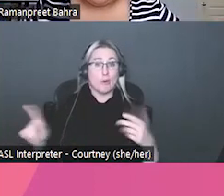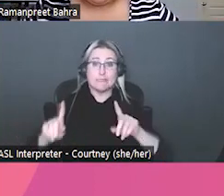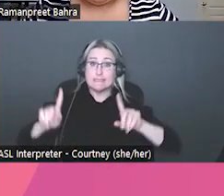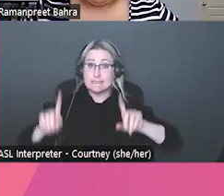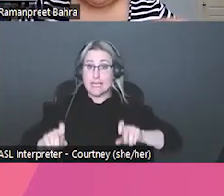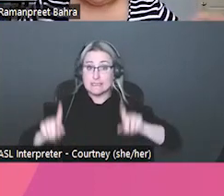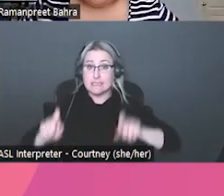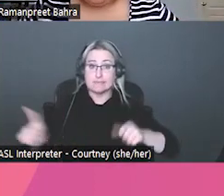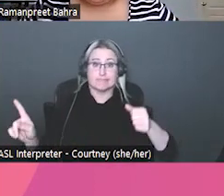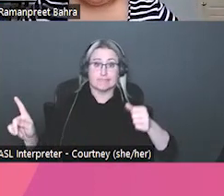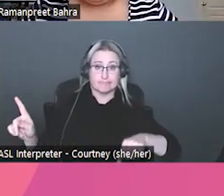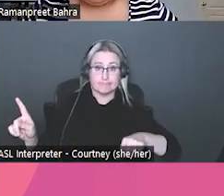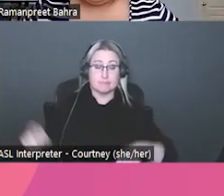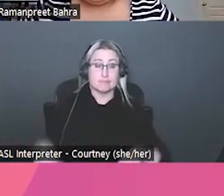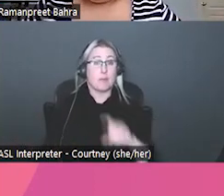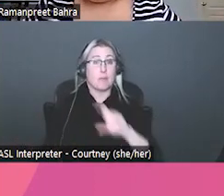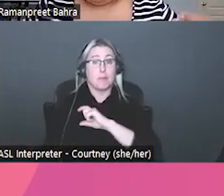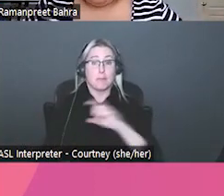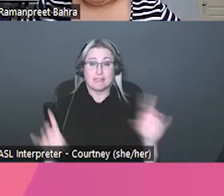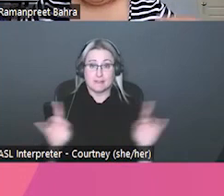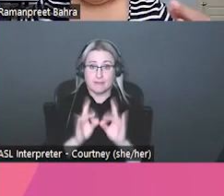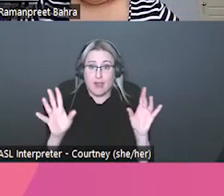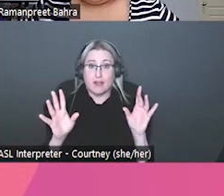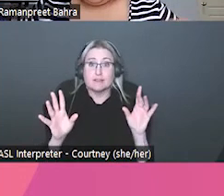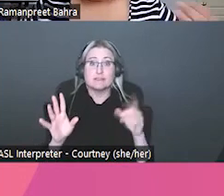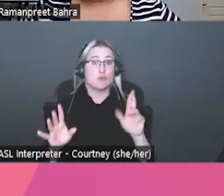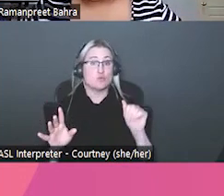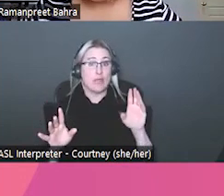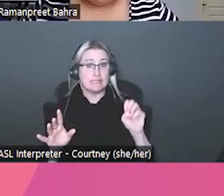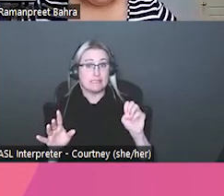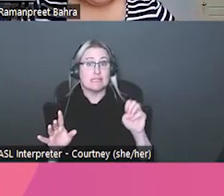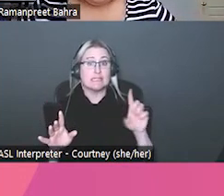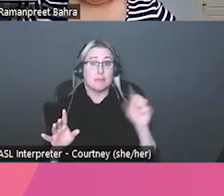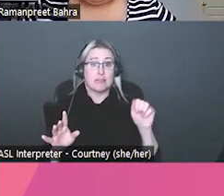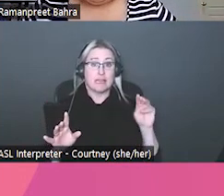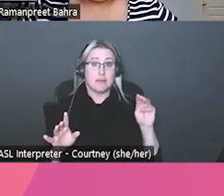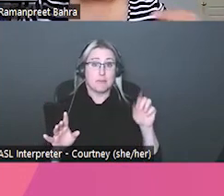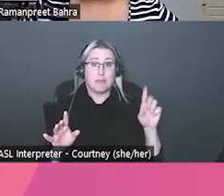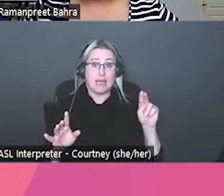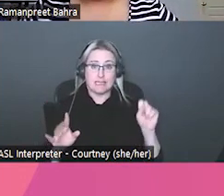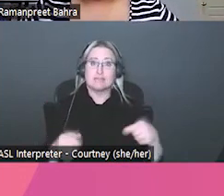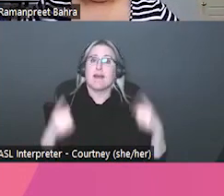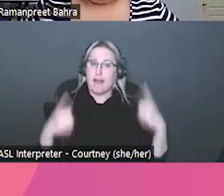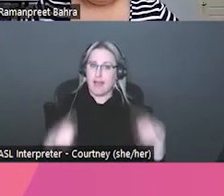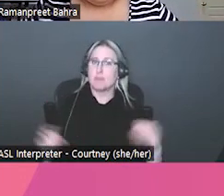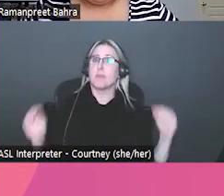des préjugés culturels et empêche l'accès à donc toutes sortes d'interventions médicales